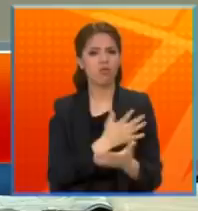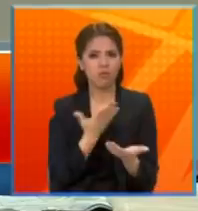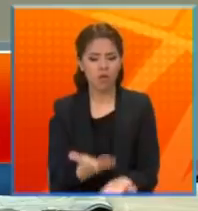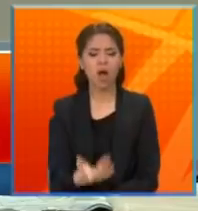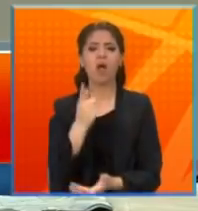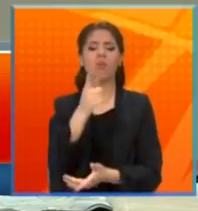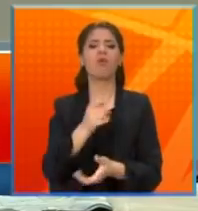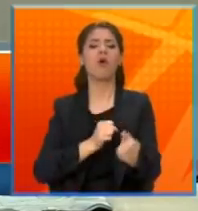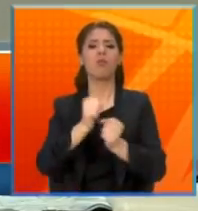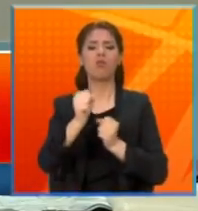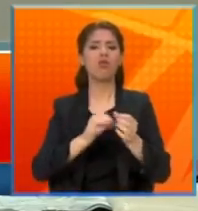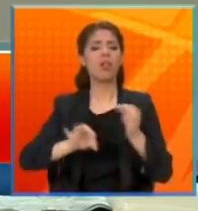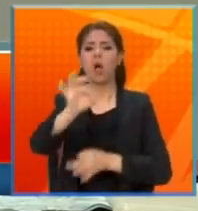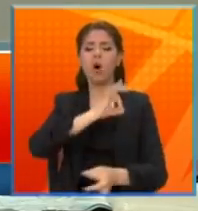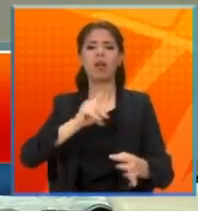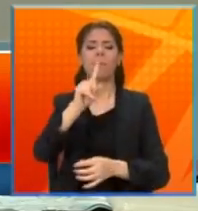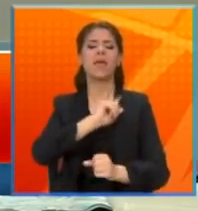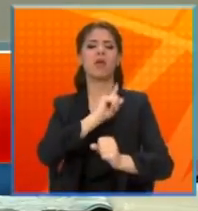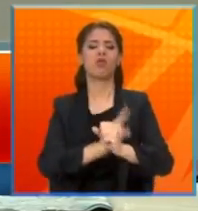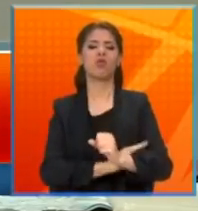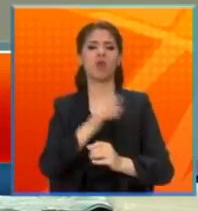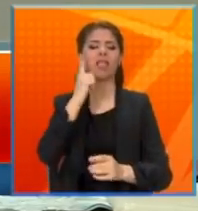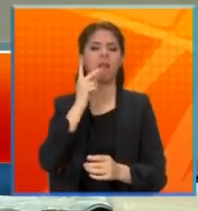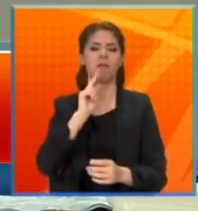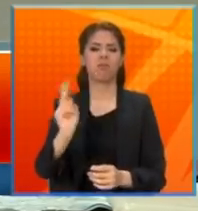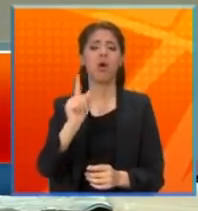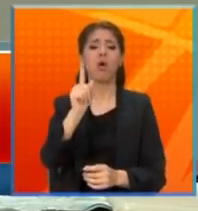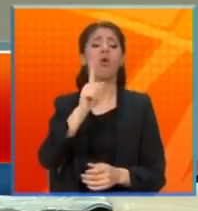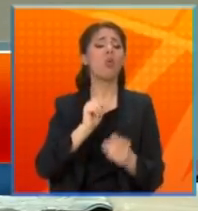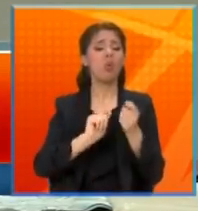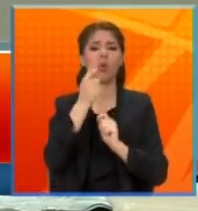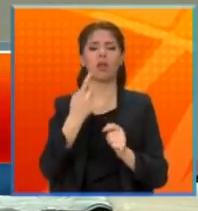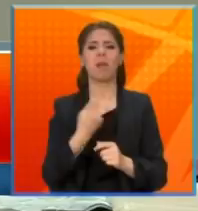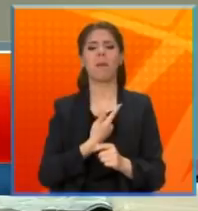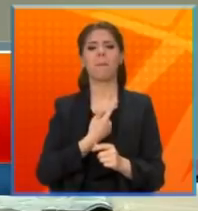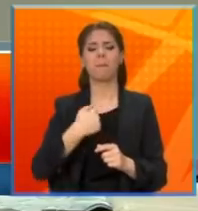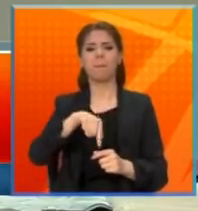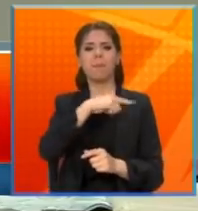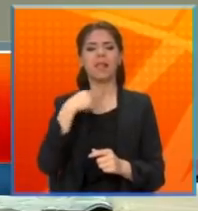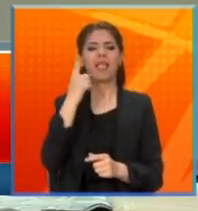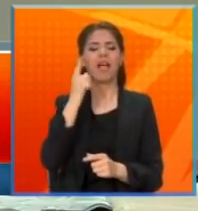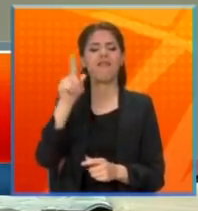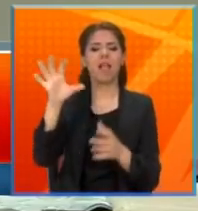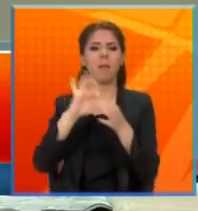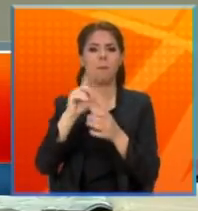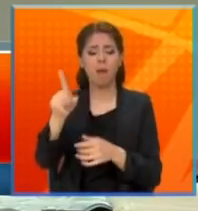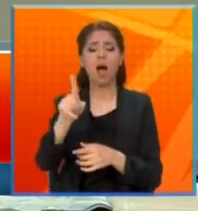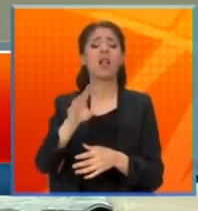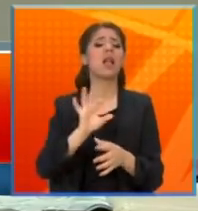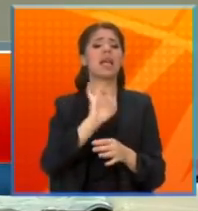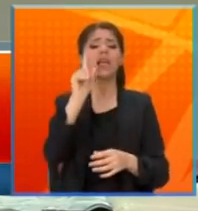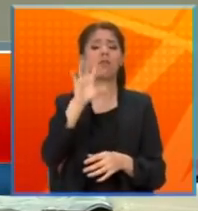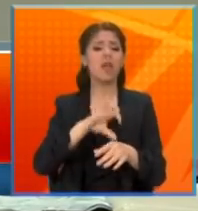organize eden güçtür. Uygulama bize bağlıdır. Hiçbir sağlık kurumu, hiçbir